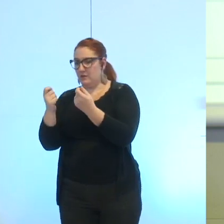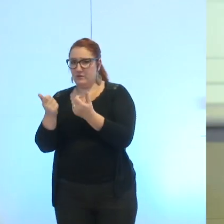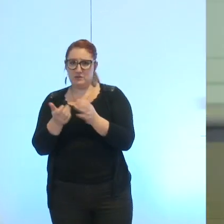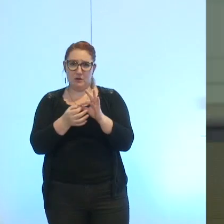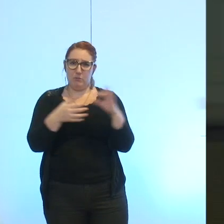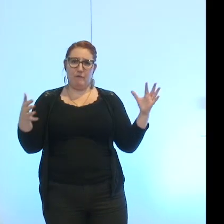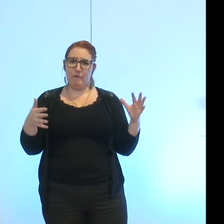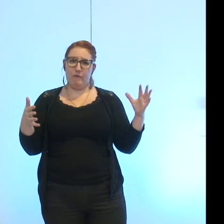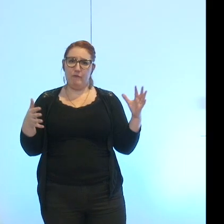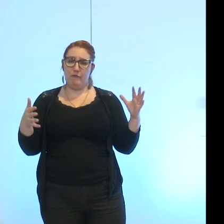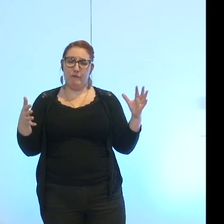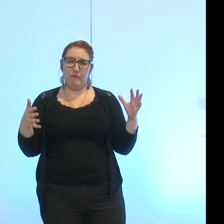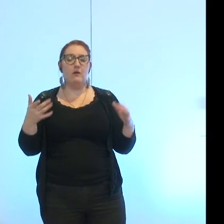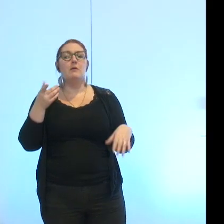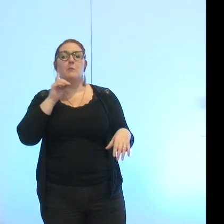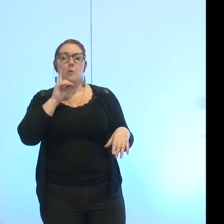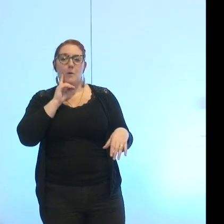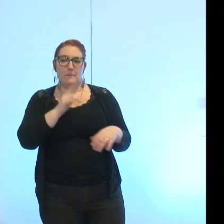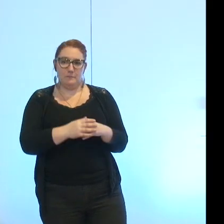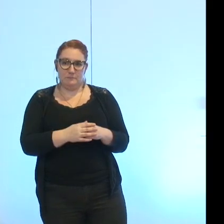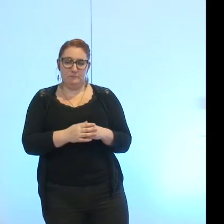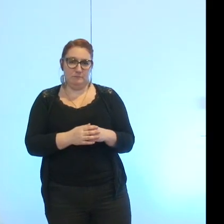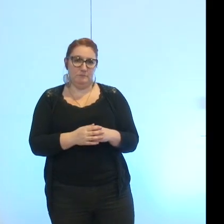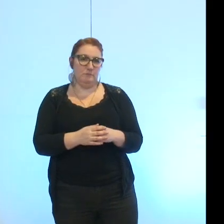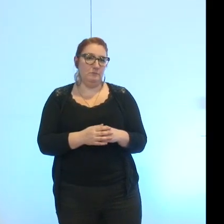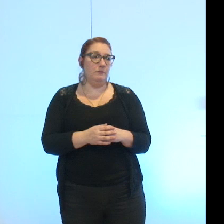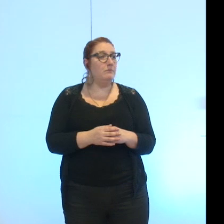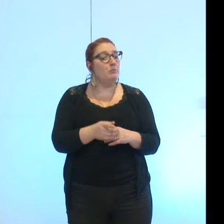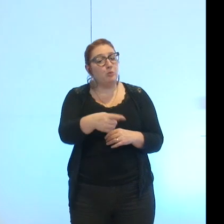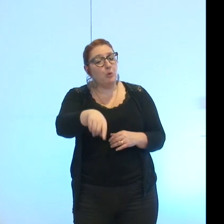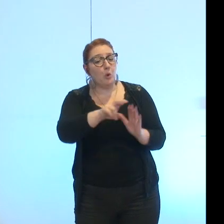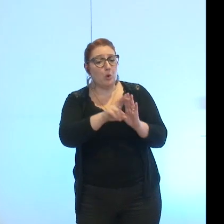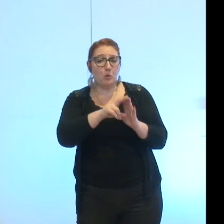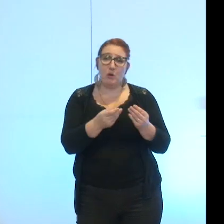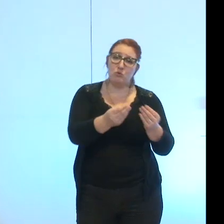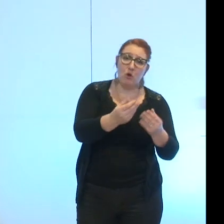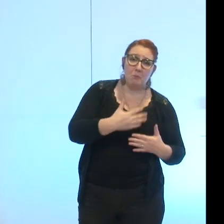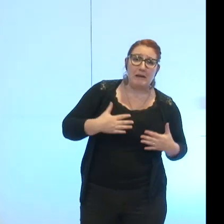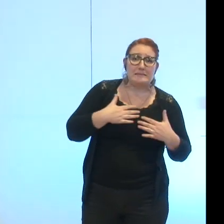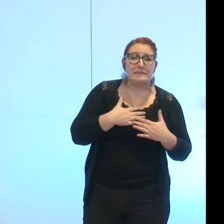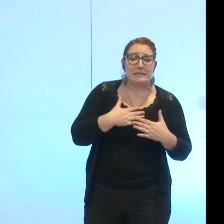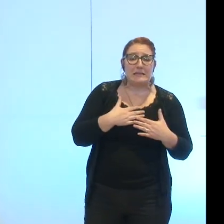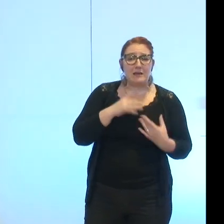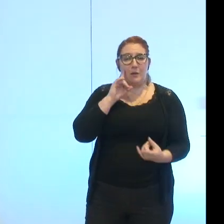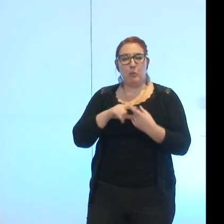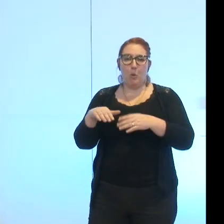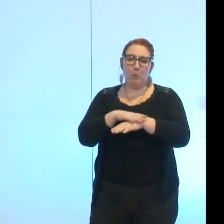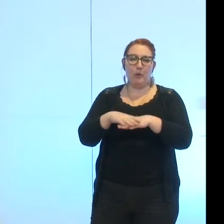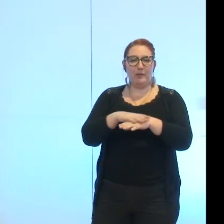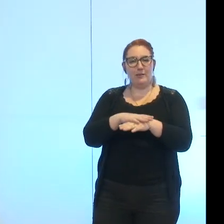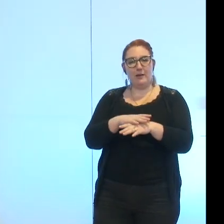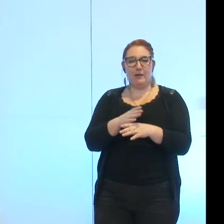ville alors pourquoi pour faire plaisir au grenoblois pour assoir des ambitions